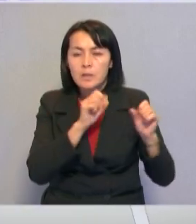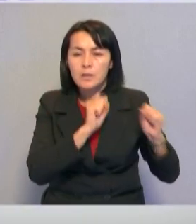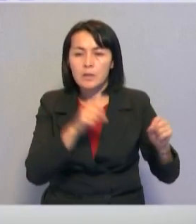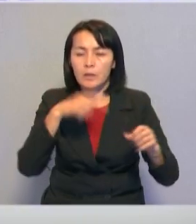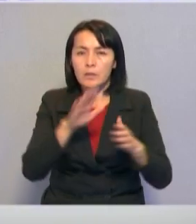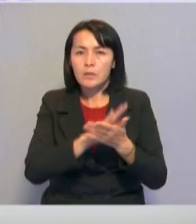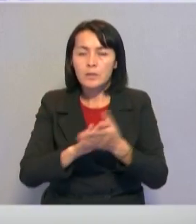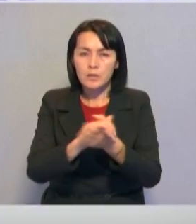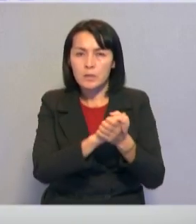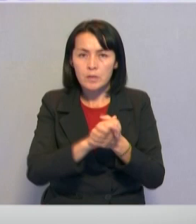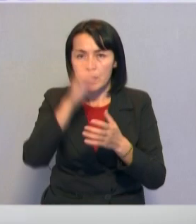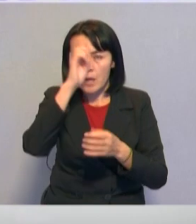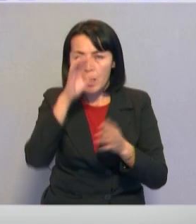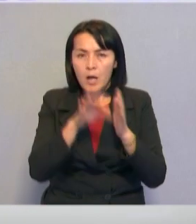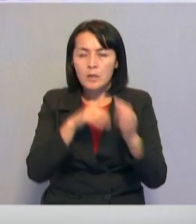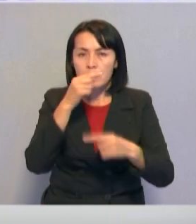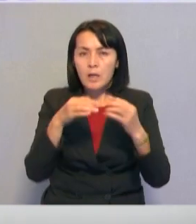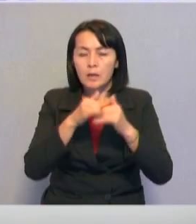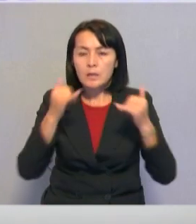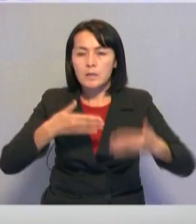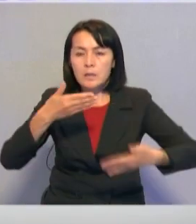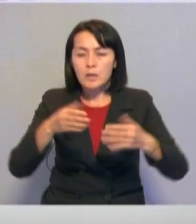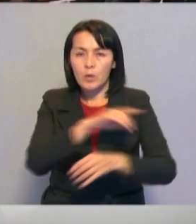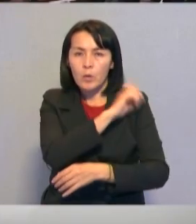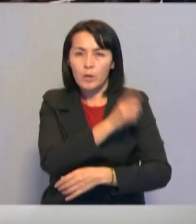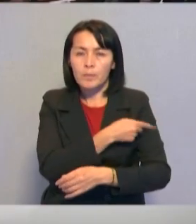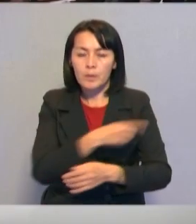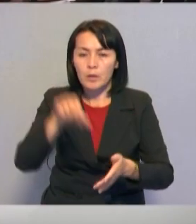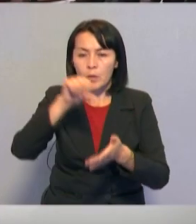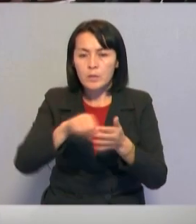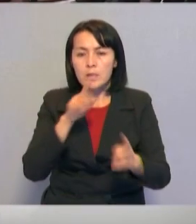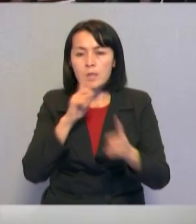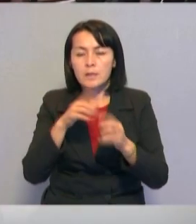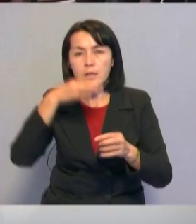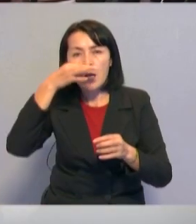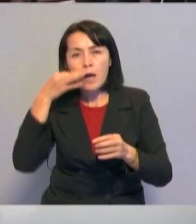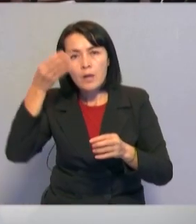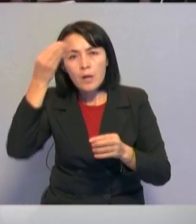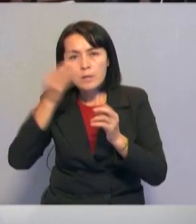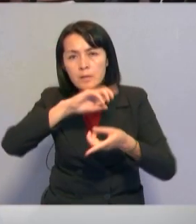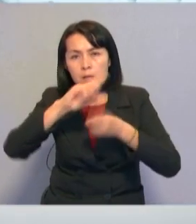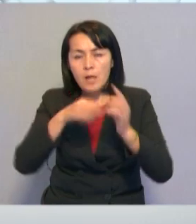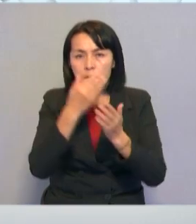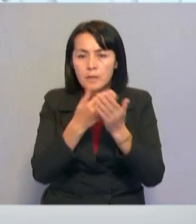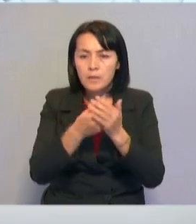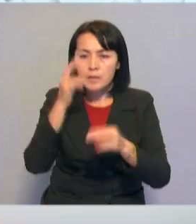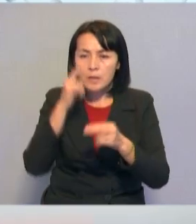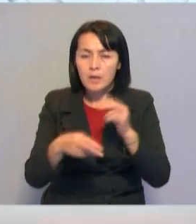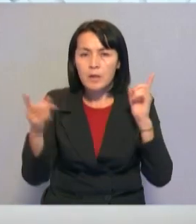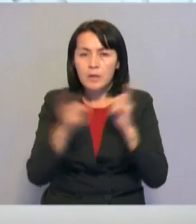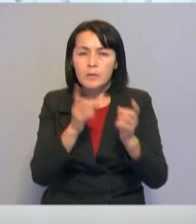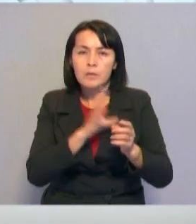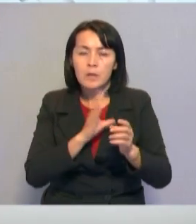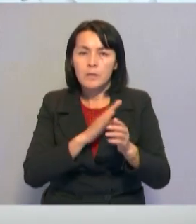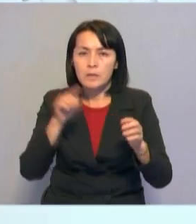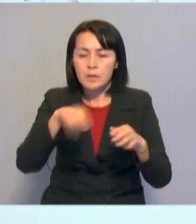внутреннюю стабильность в стране и определять дальнейшие шаги для ее укрепления. Участники семинара обменялись мнениями и предложениями. В завершении встречи были